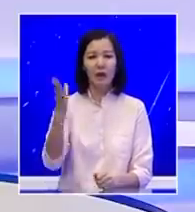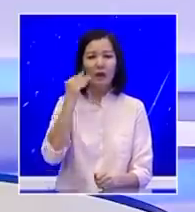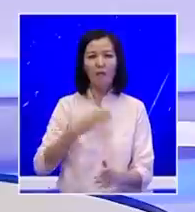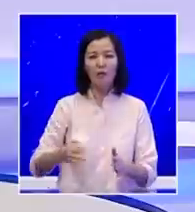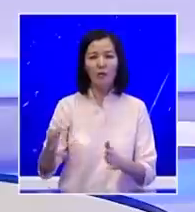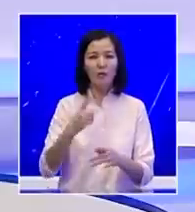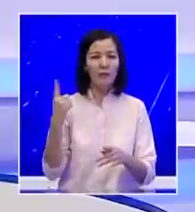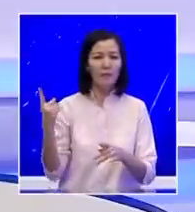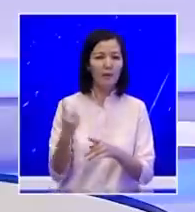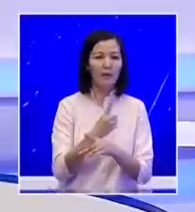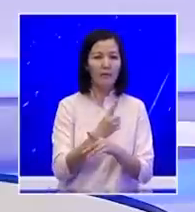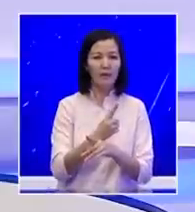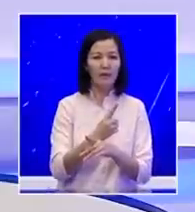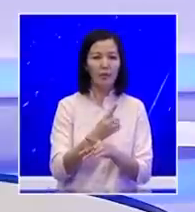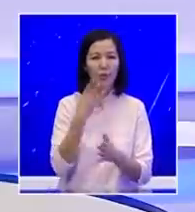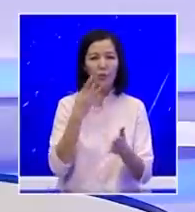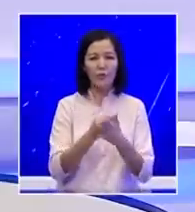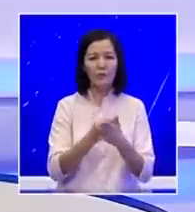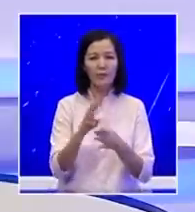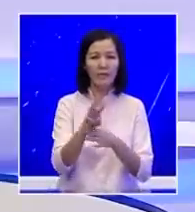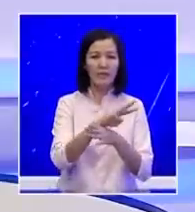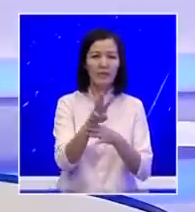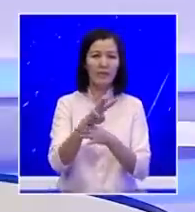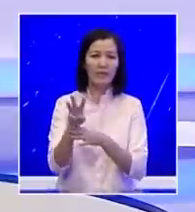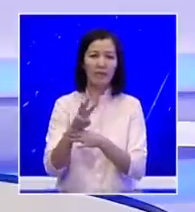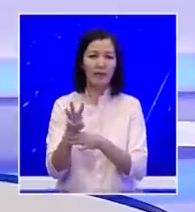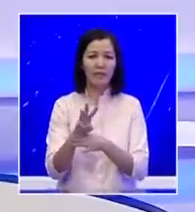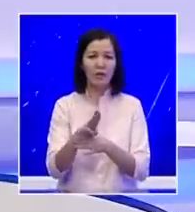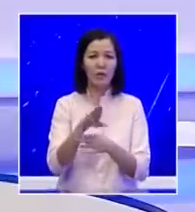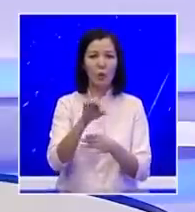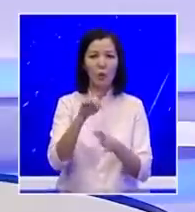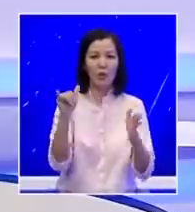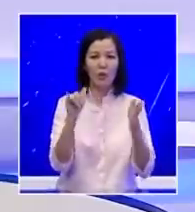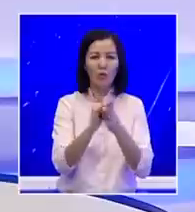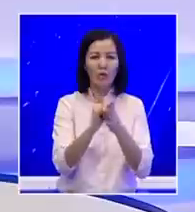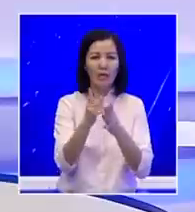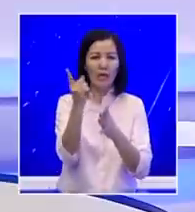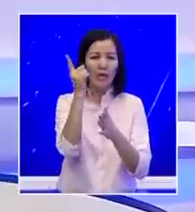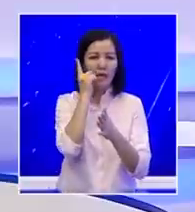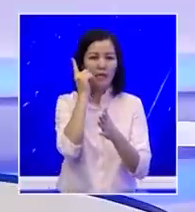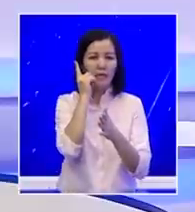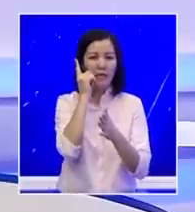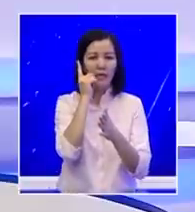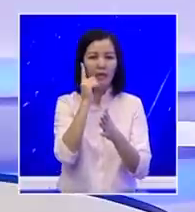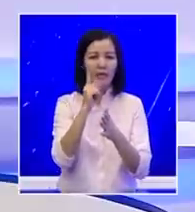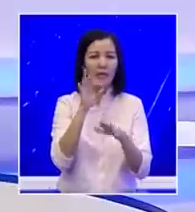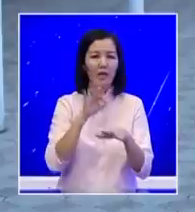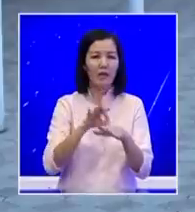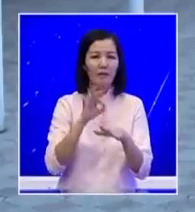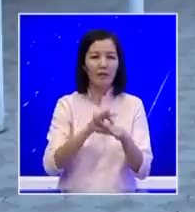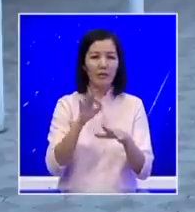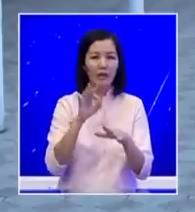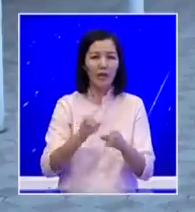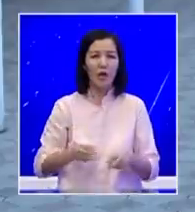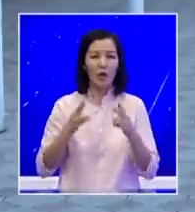Облыста алғаш рет отандық дезинфекциялық туннель орнатылды. Мобильді антисептикалық қондырғы респираторлық вирустық инфекциялармен